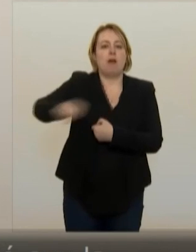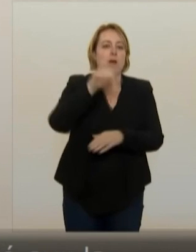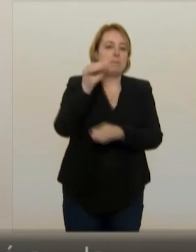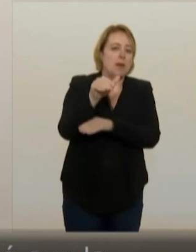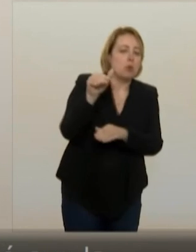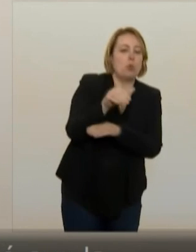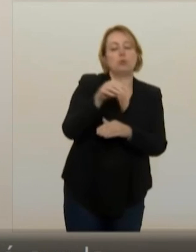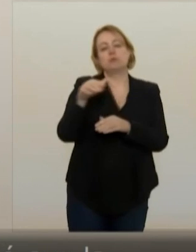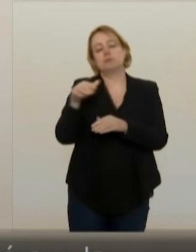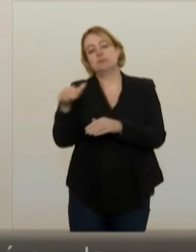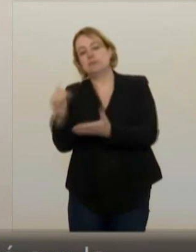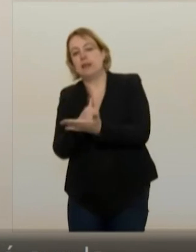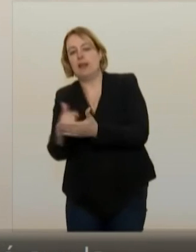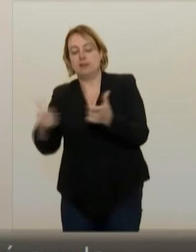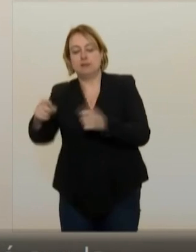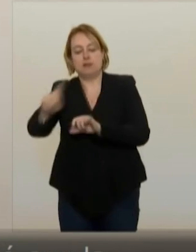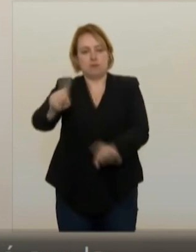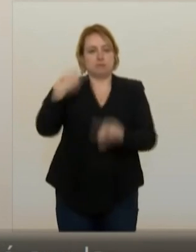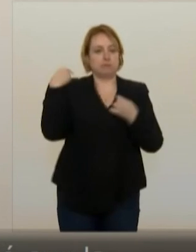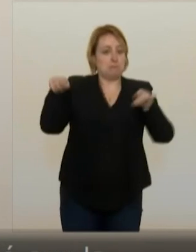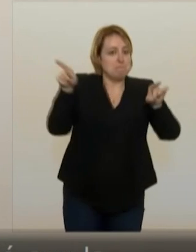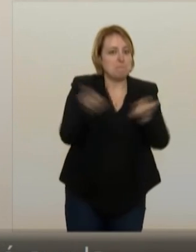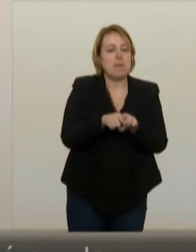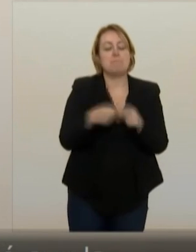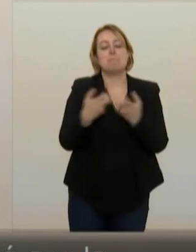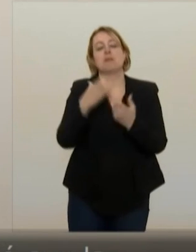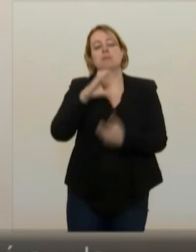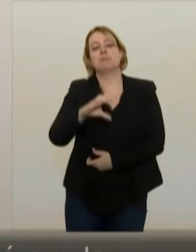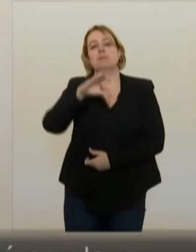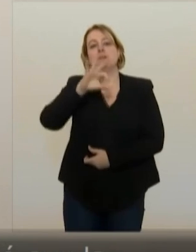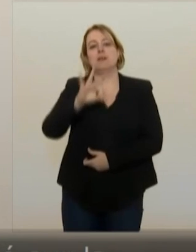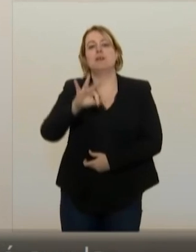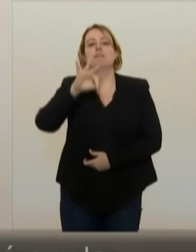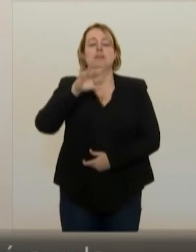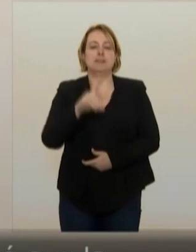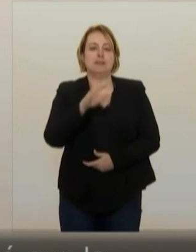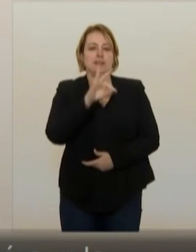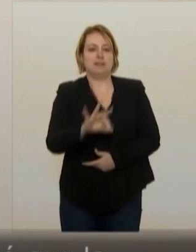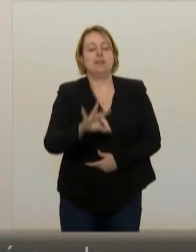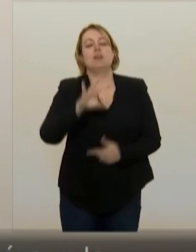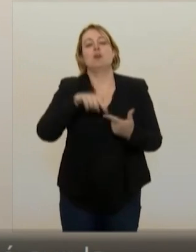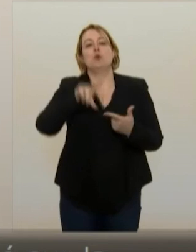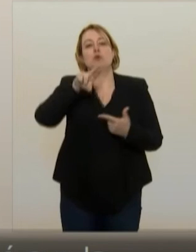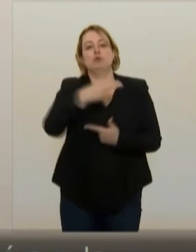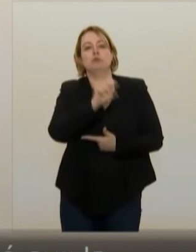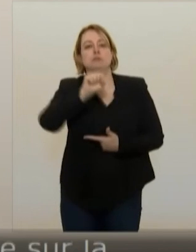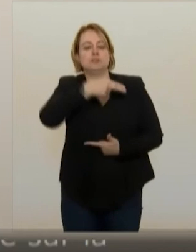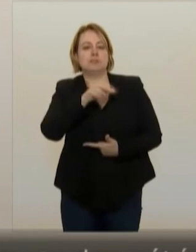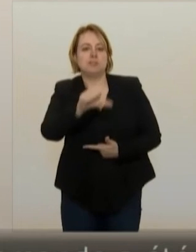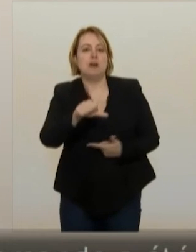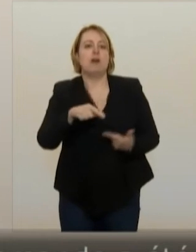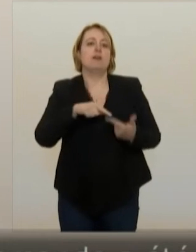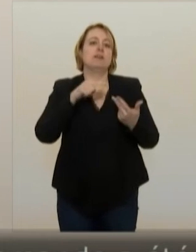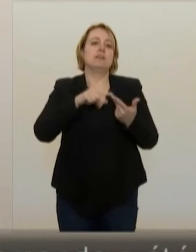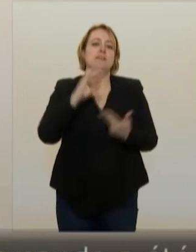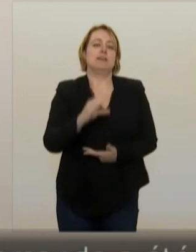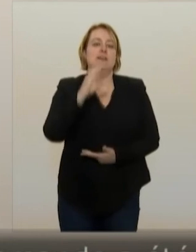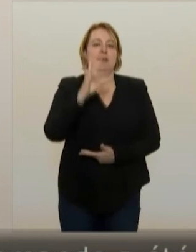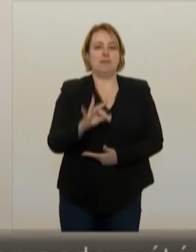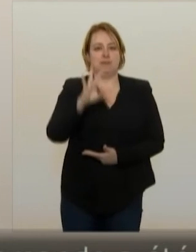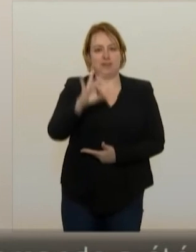patronales je pense à la CFDT l'INSA la CFTC la CPME ou l'u2p